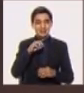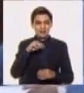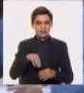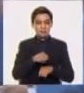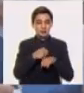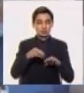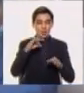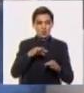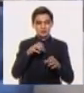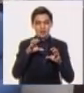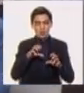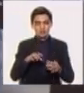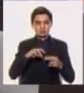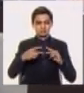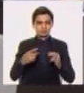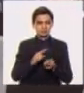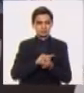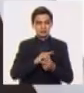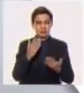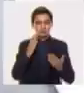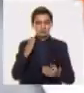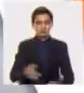туралы заңға енді қандай өзгерістер ұсынады?